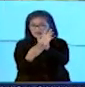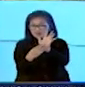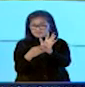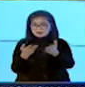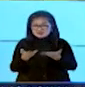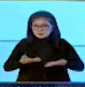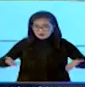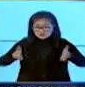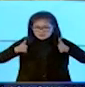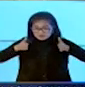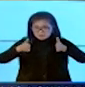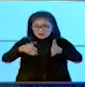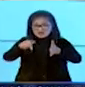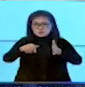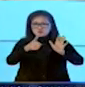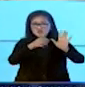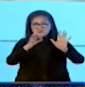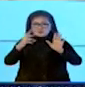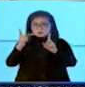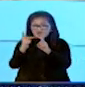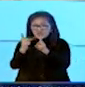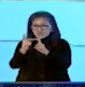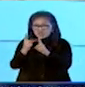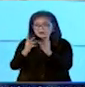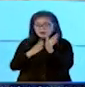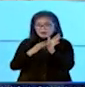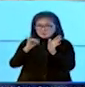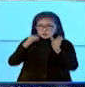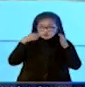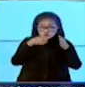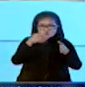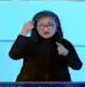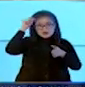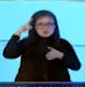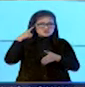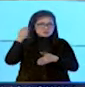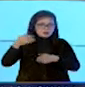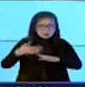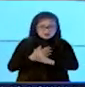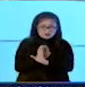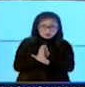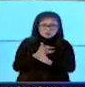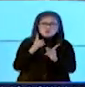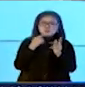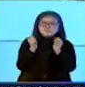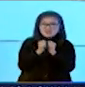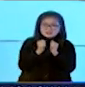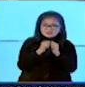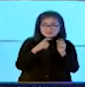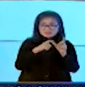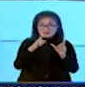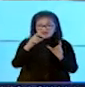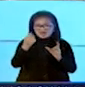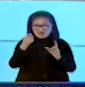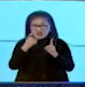6500 M2 untuk kantor PMI Jawa Timur Hai akan tetapi semua sumbangan yang dijanjikan SL dan rhn